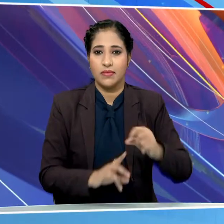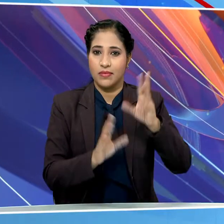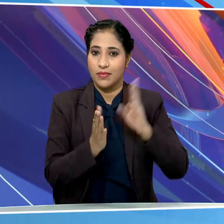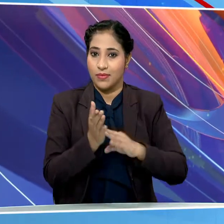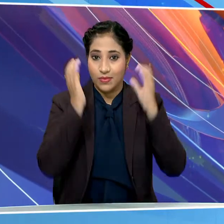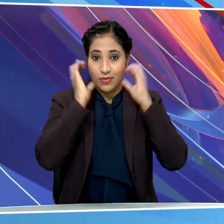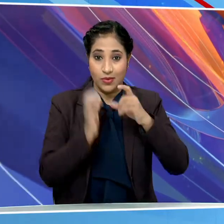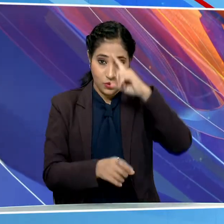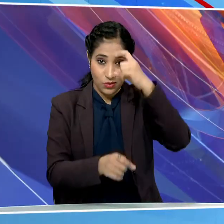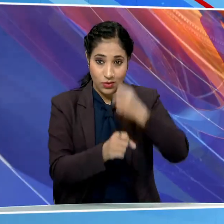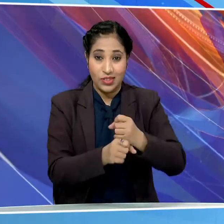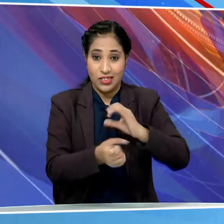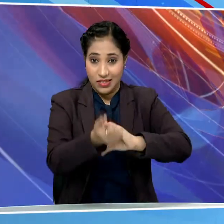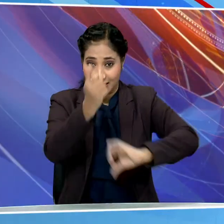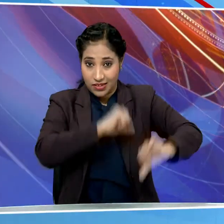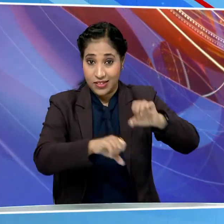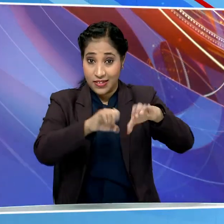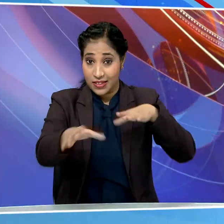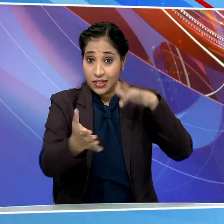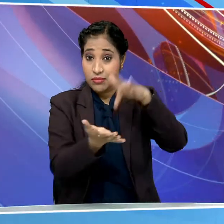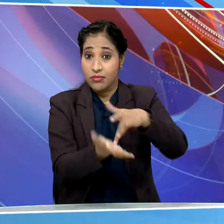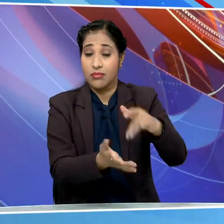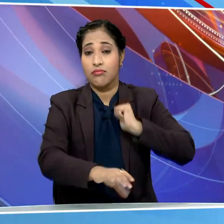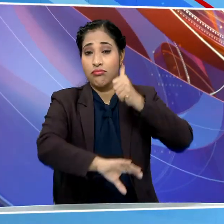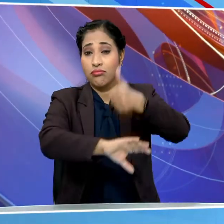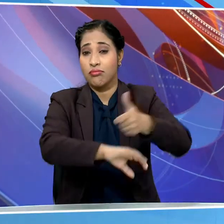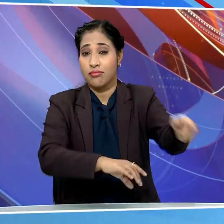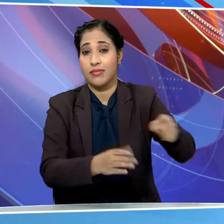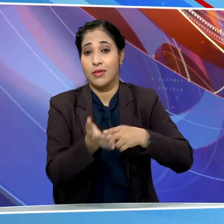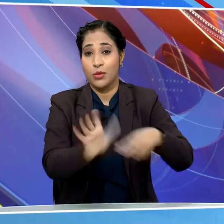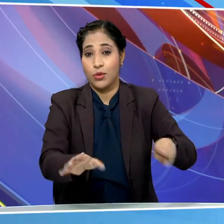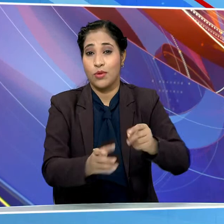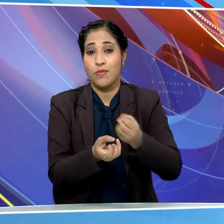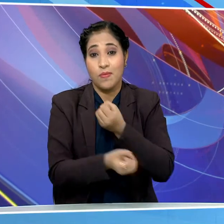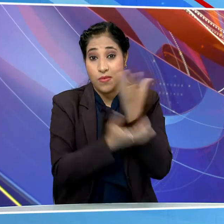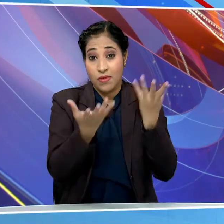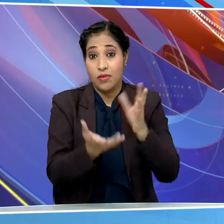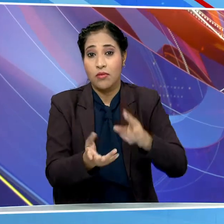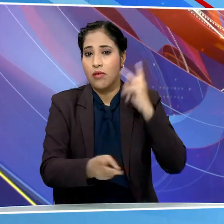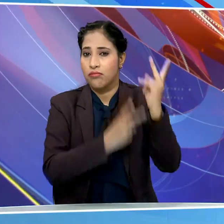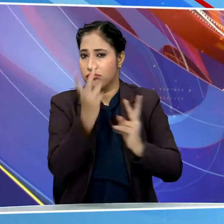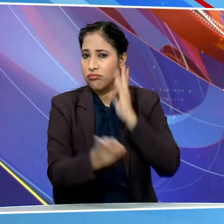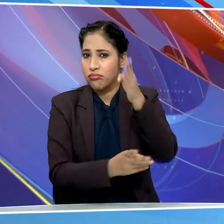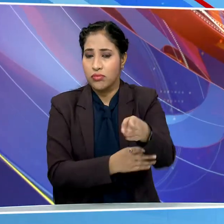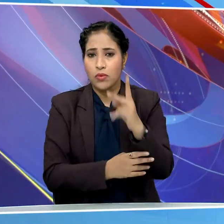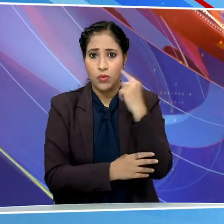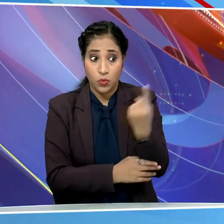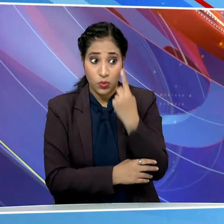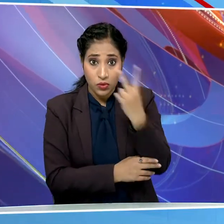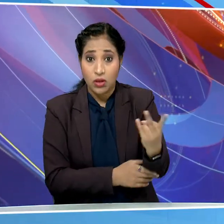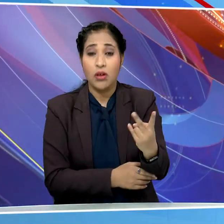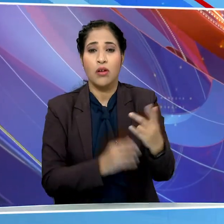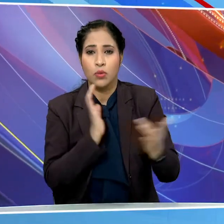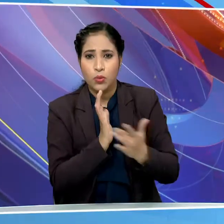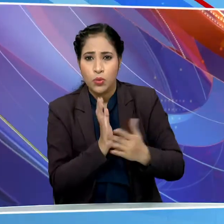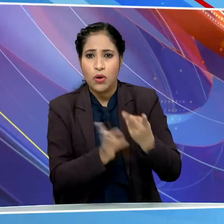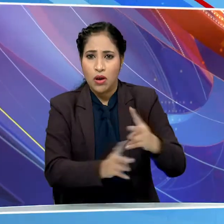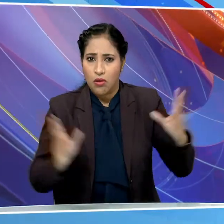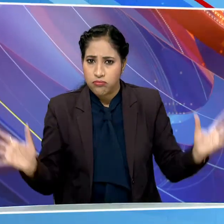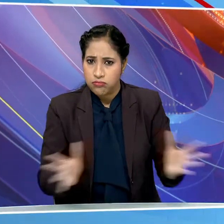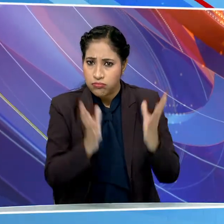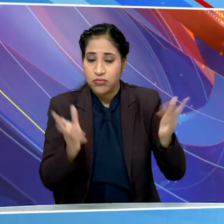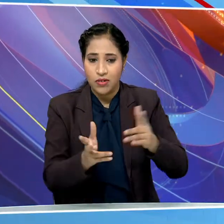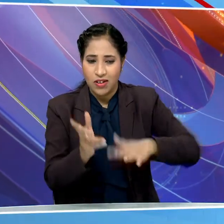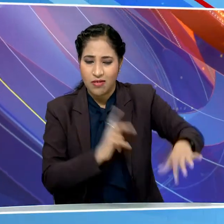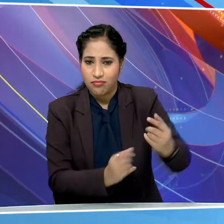पीएम मोदी ने गुजरात साइंस सिटी में स्थित नेचर पार्क का भी अवलोकन किया। ये पार्क न केवल जैव विविधता को बढ़ावा देता